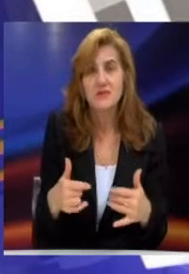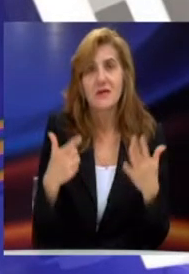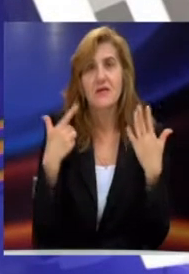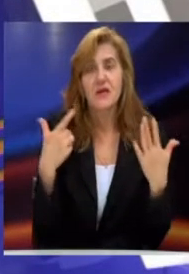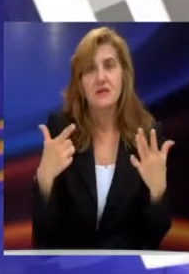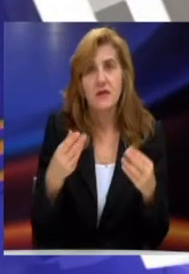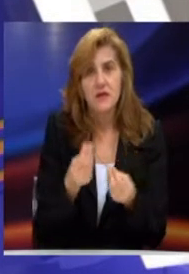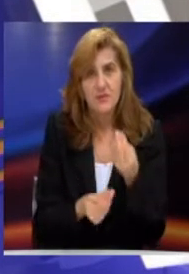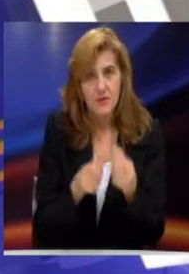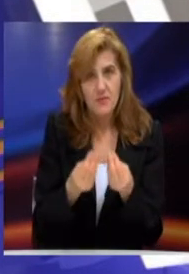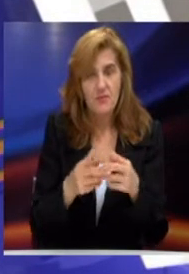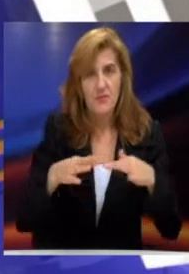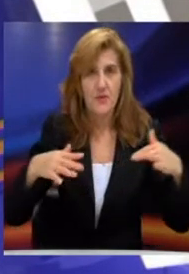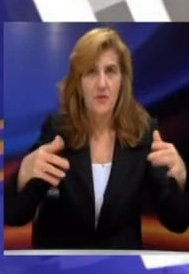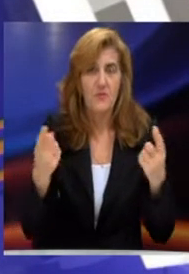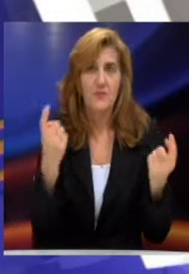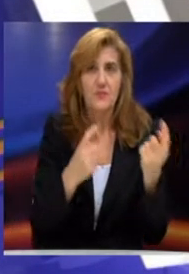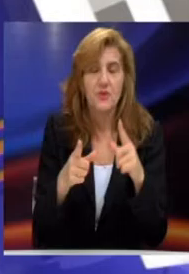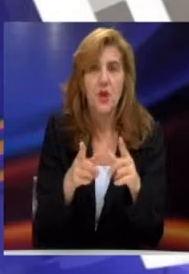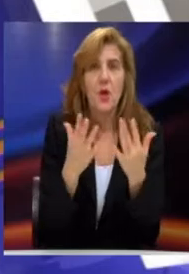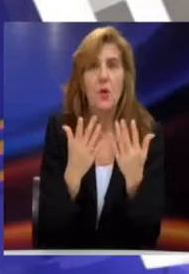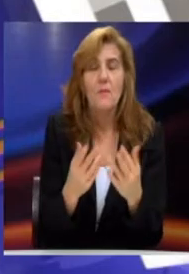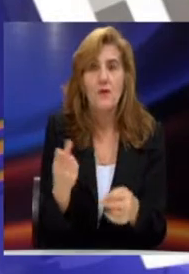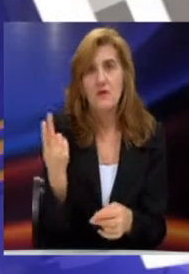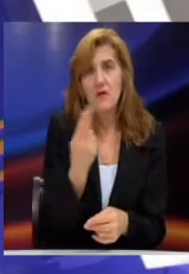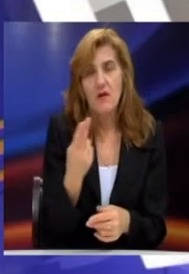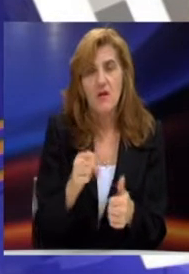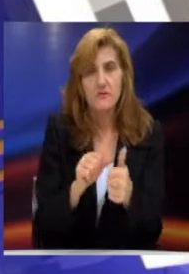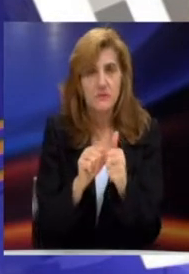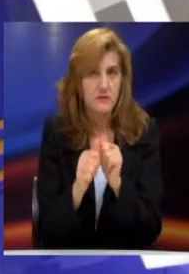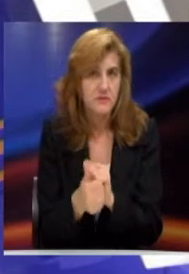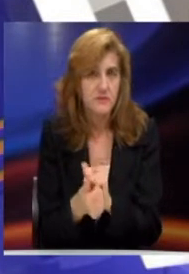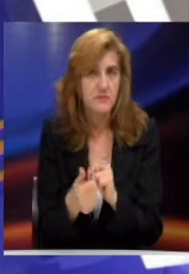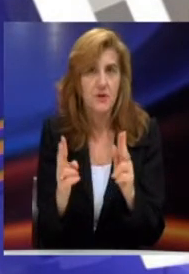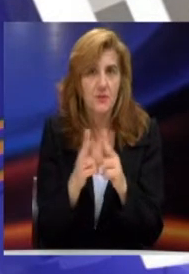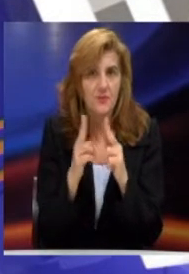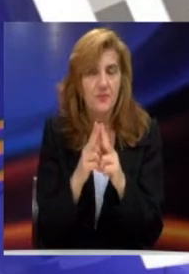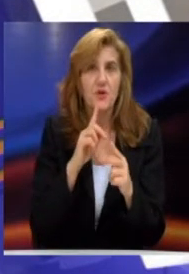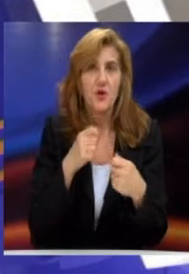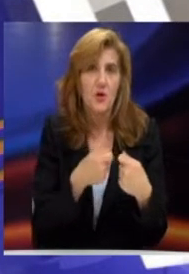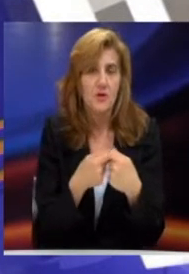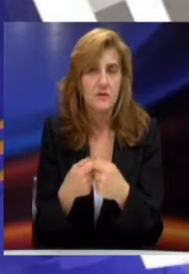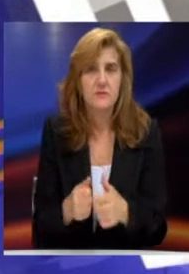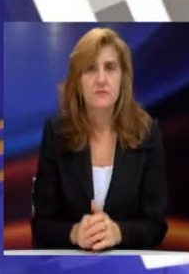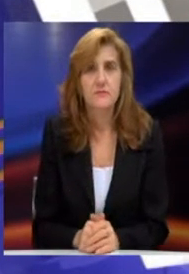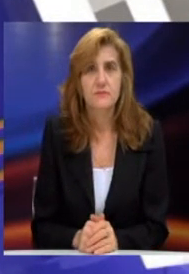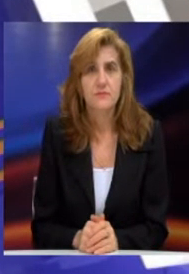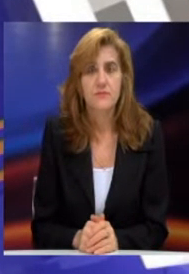7 vrtića iz okruženja škole učestvovalo u matematičkim, likovnim i sportskim radionicama koje su